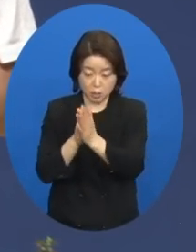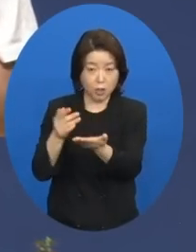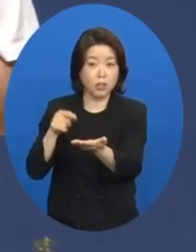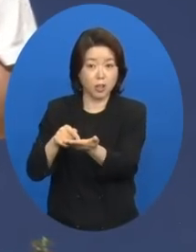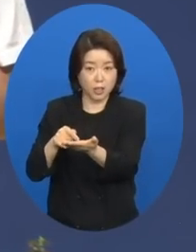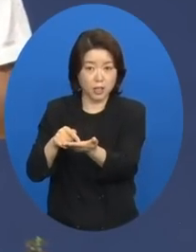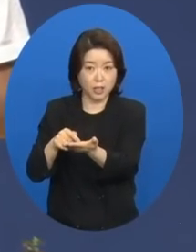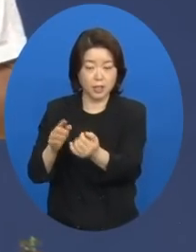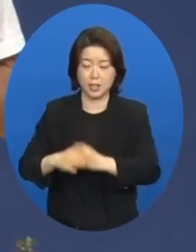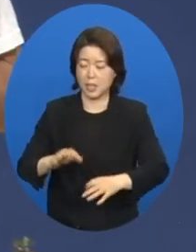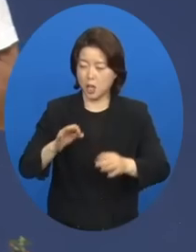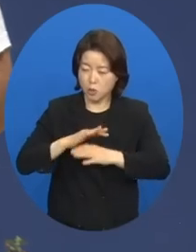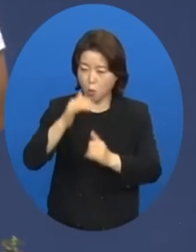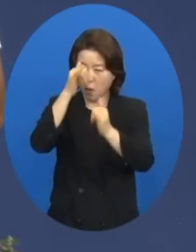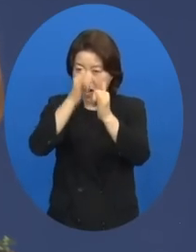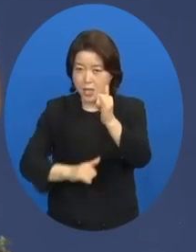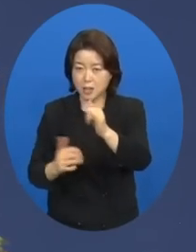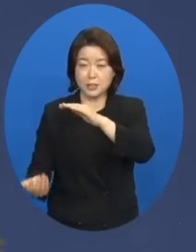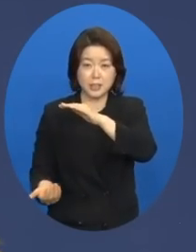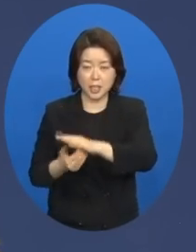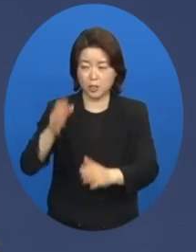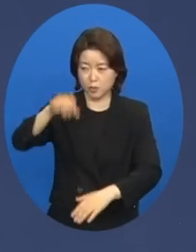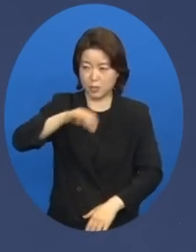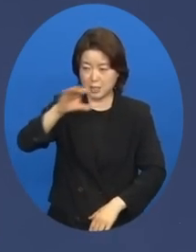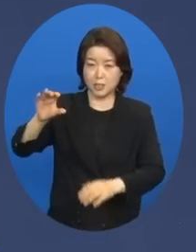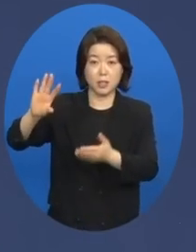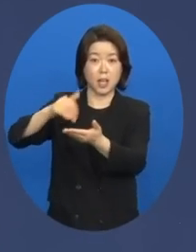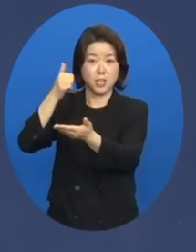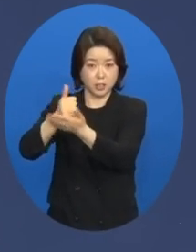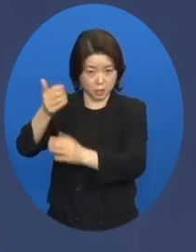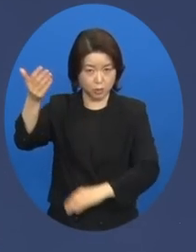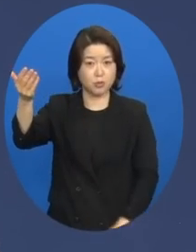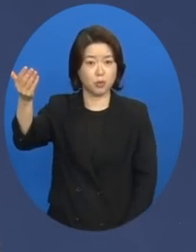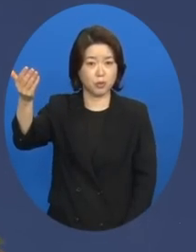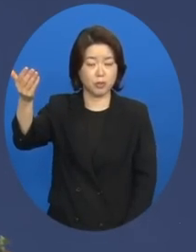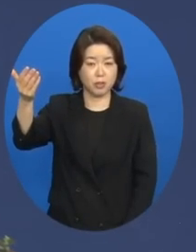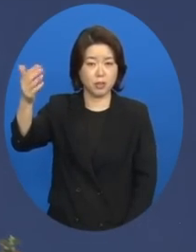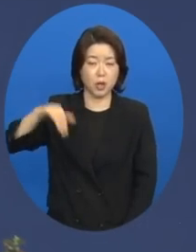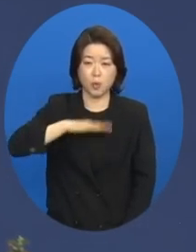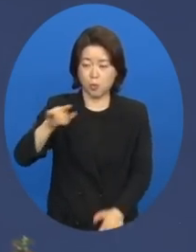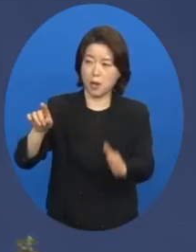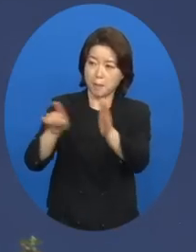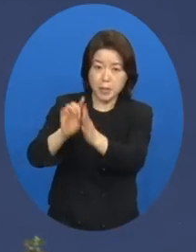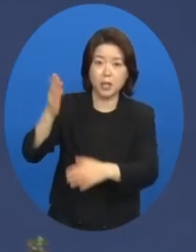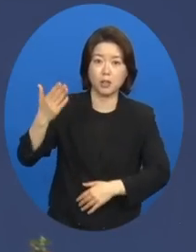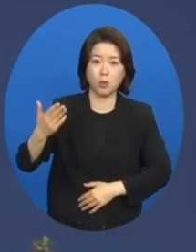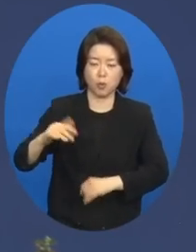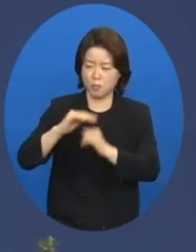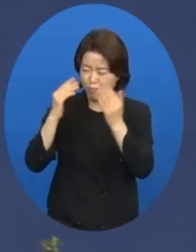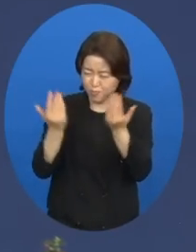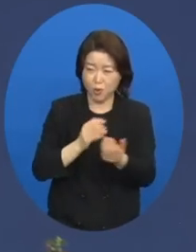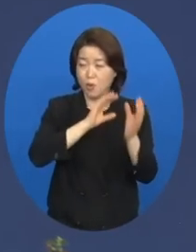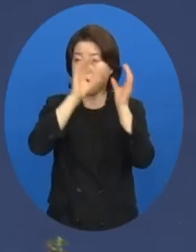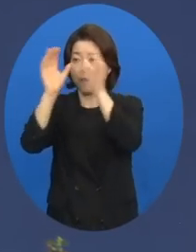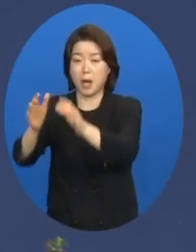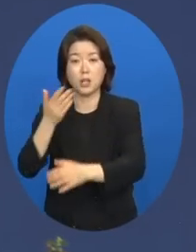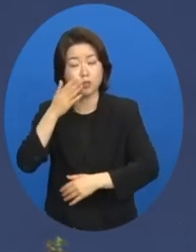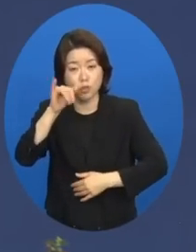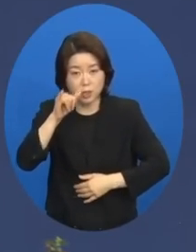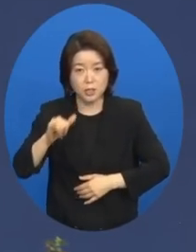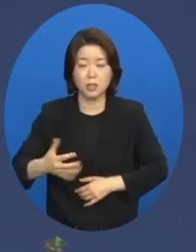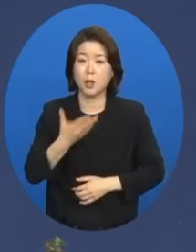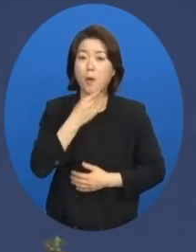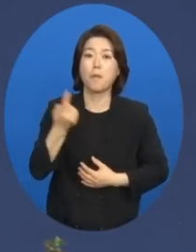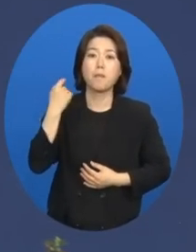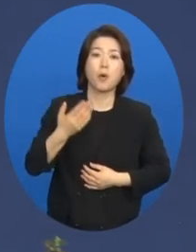이 놀라운 역사를 이루는 십자가의 그리스도를 우리에게 믿을 수밖에 없고 전부를 걸 수밖에 없는 복음